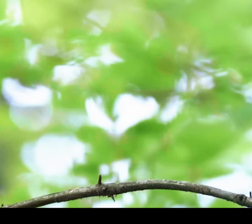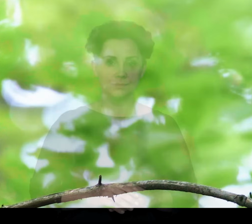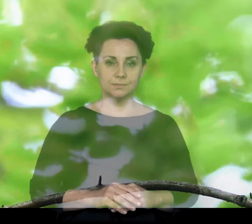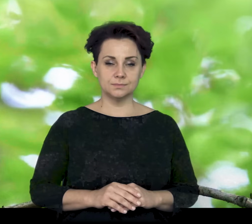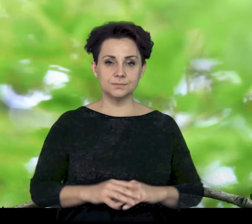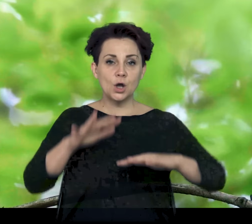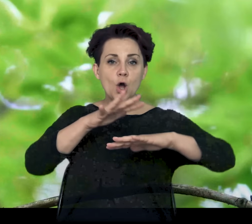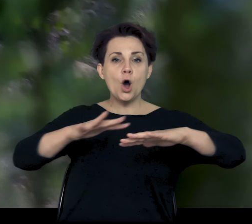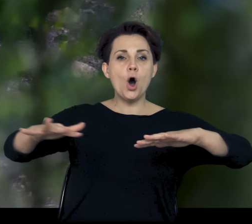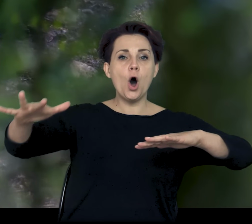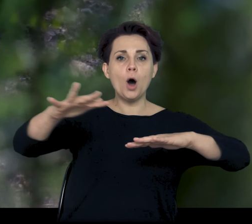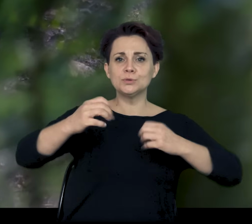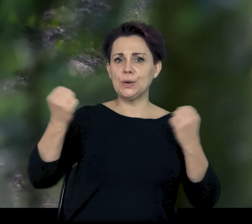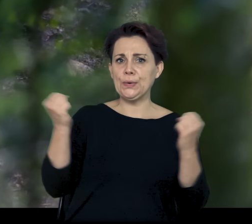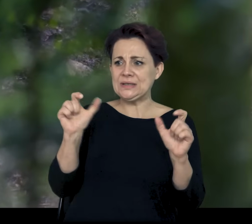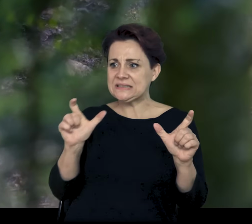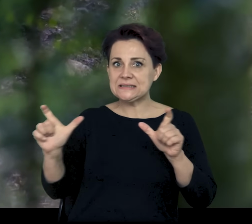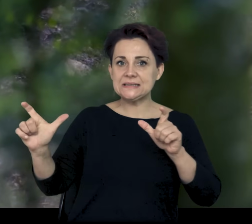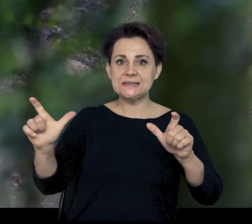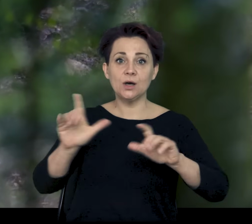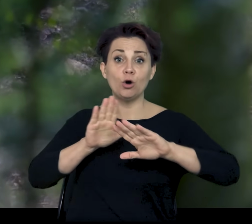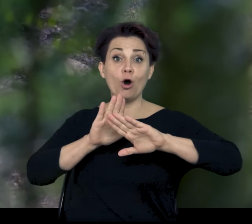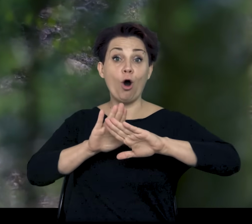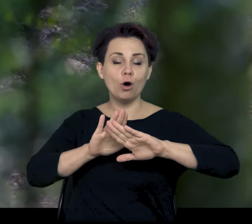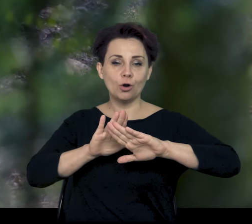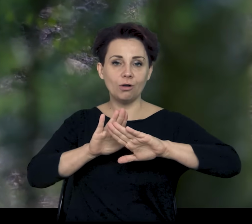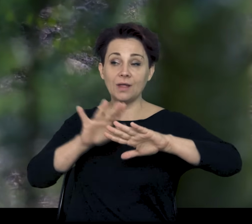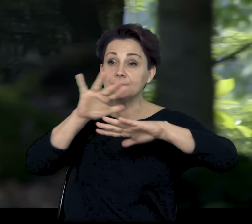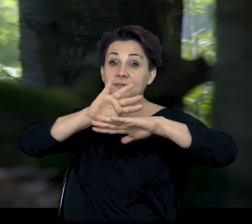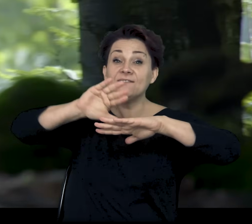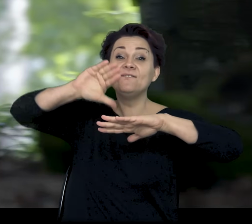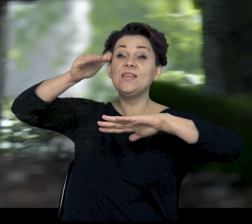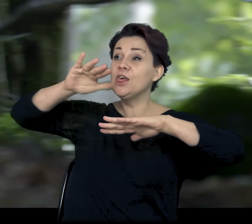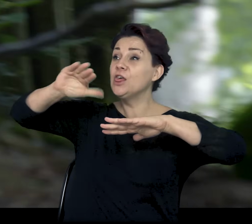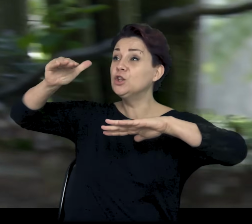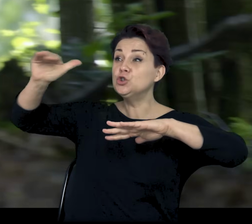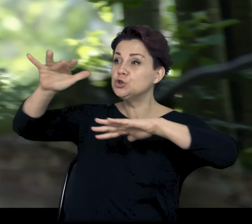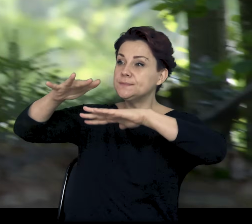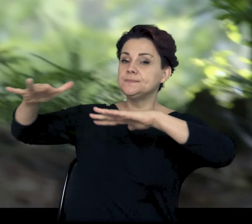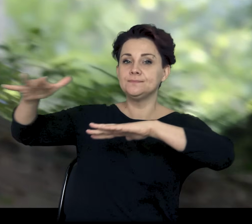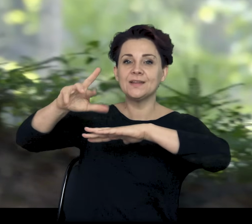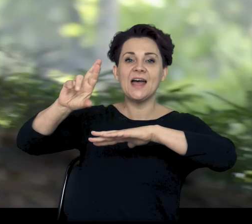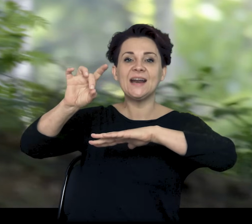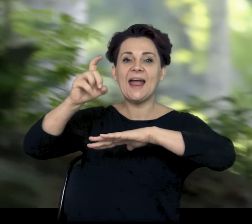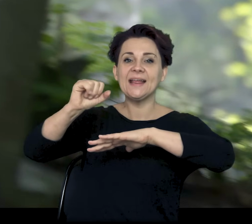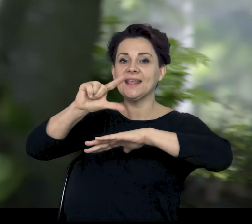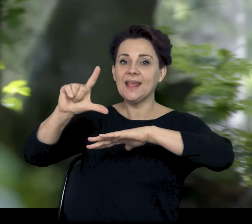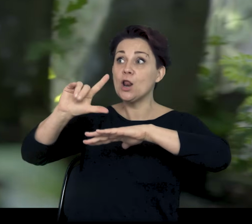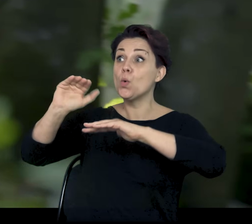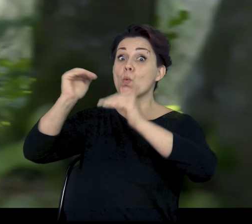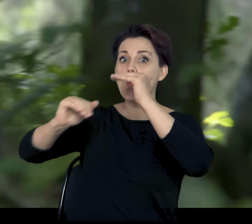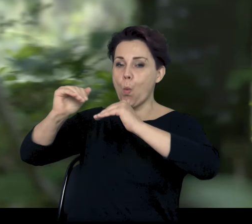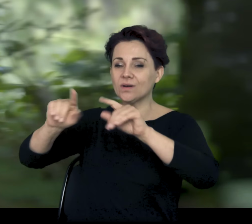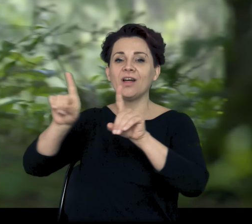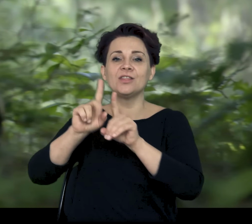W obszarach objętych ochroną ścisłą, położonych w wyższych piętrach Regla Górnego, Kosodrzewiny